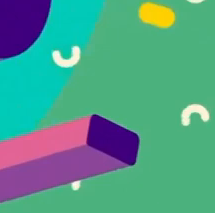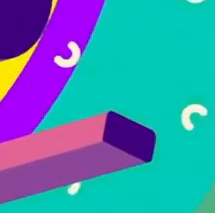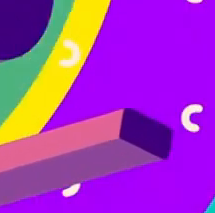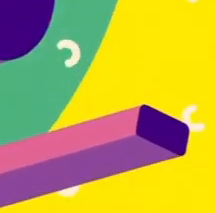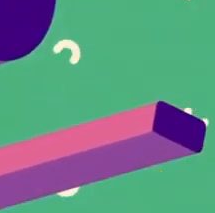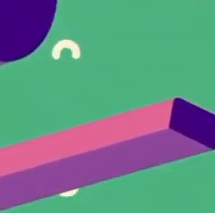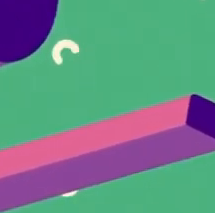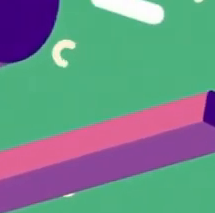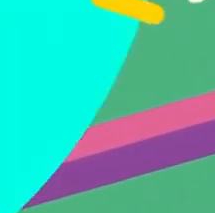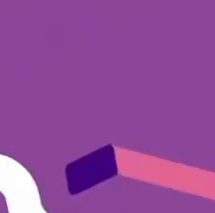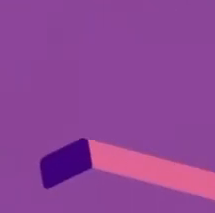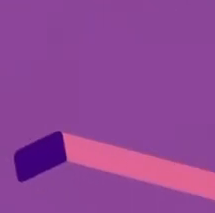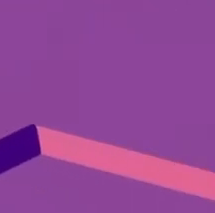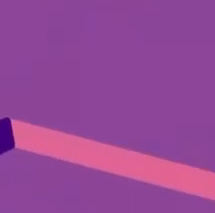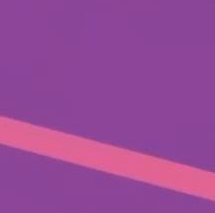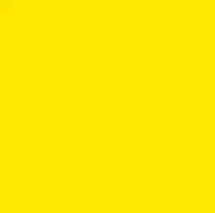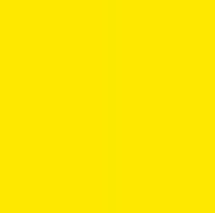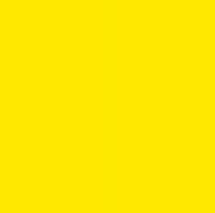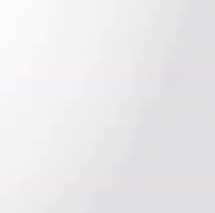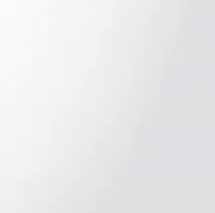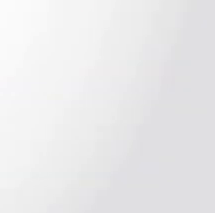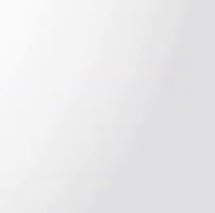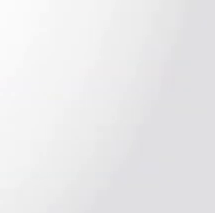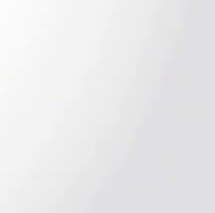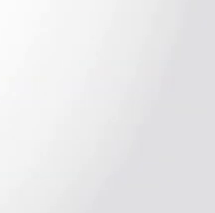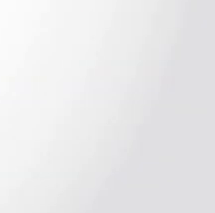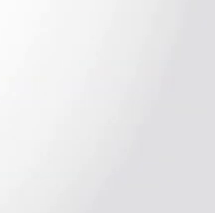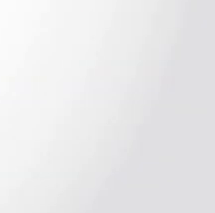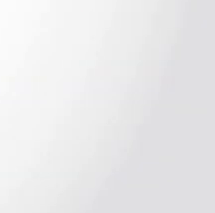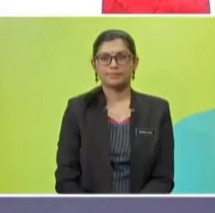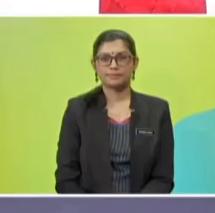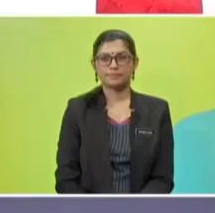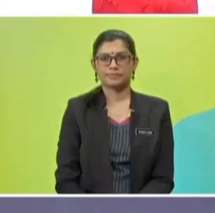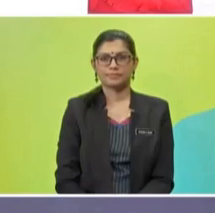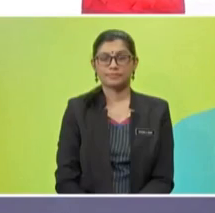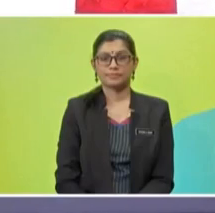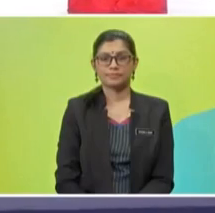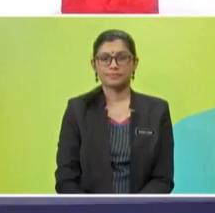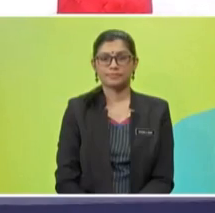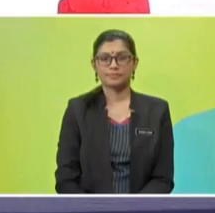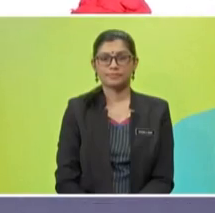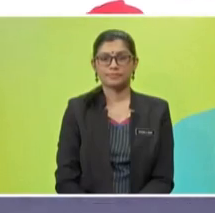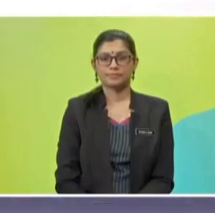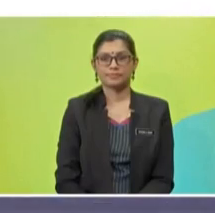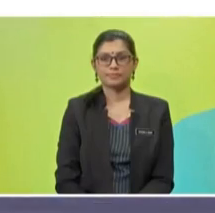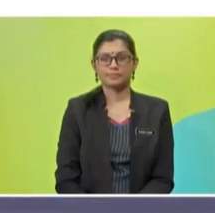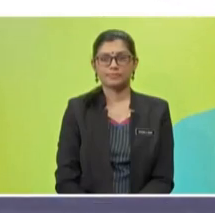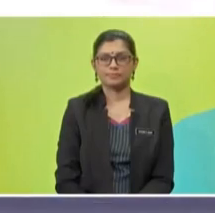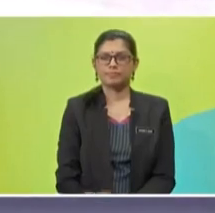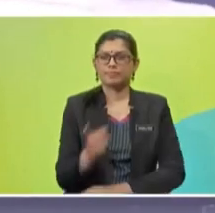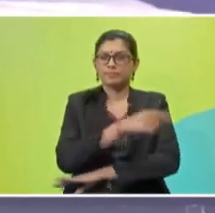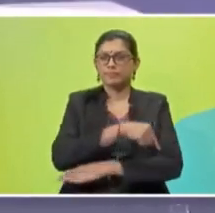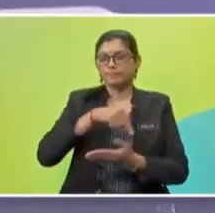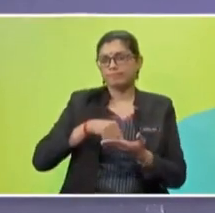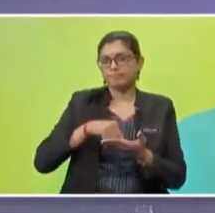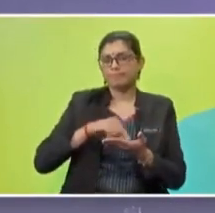kya Didik TV GPM baik hari ini Infinite cube